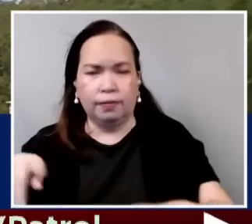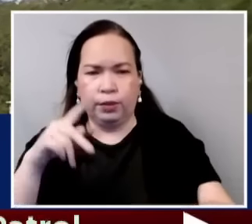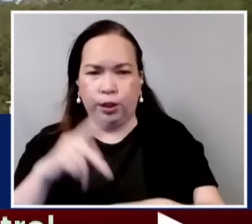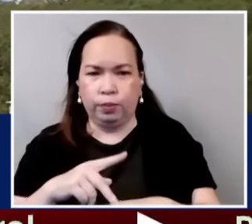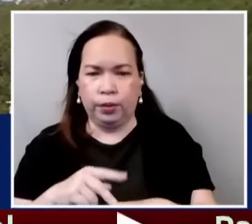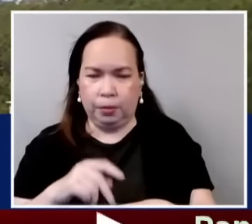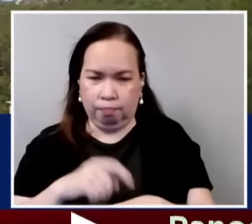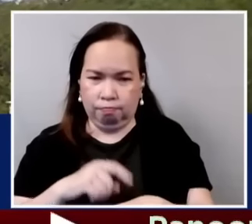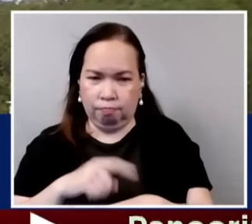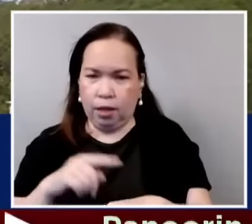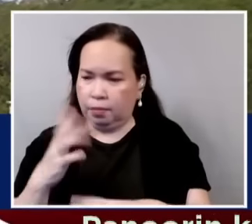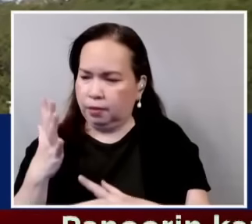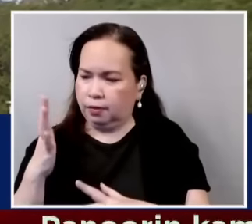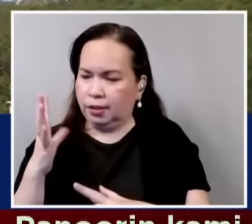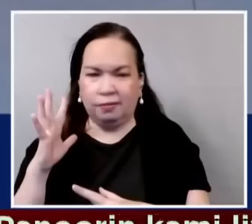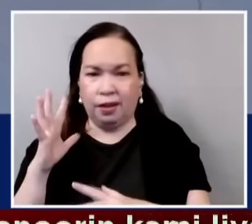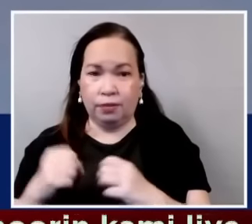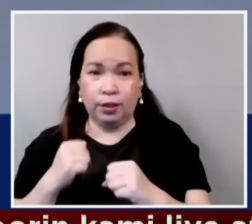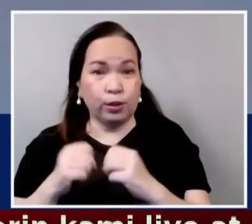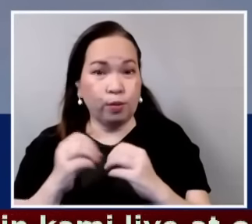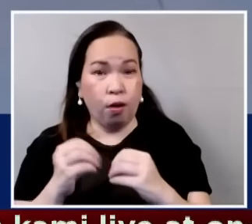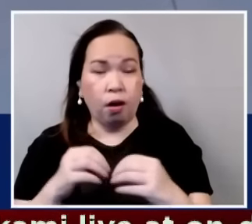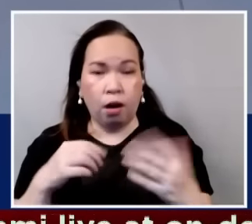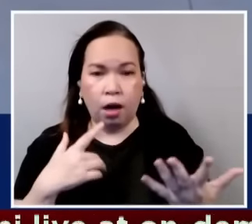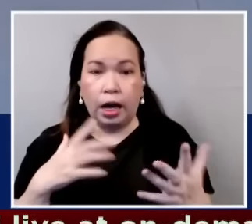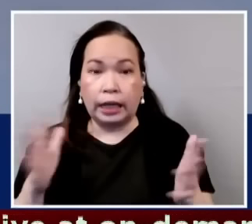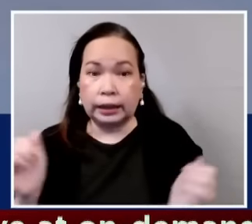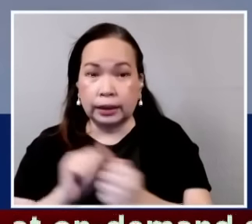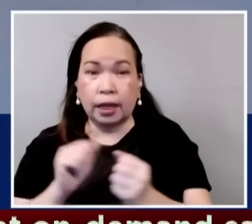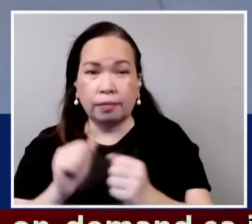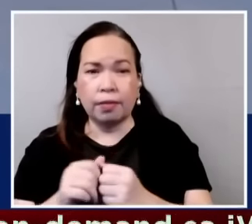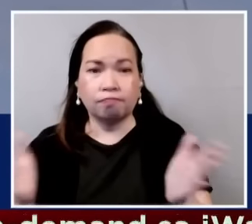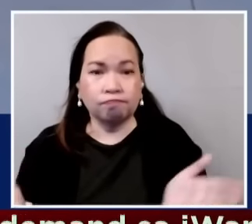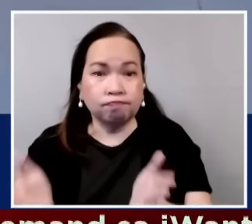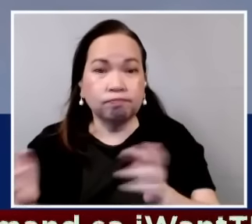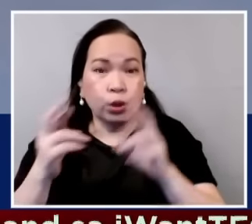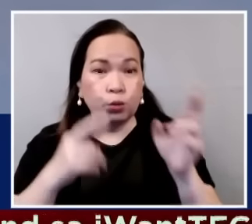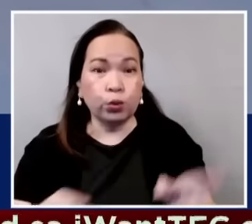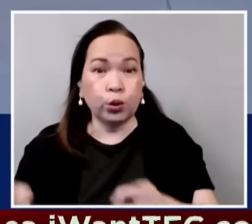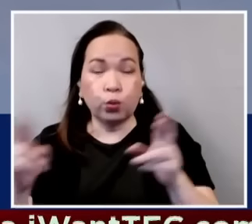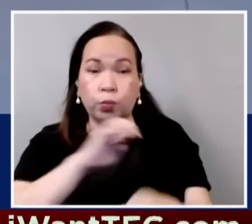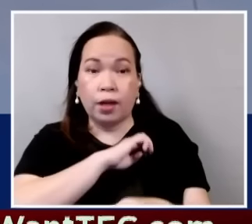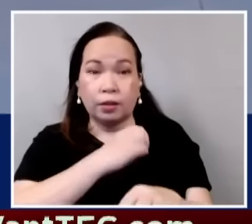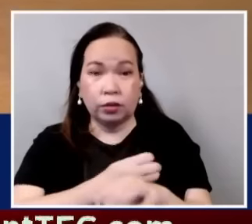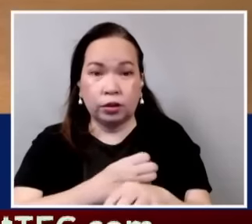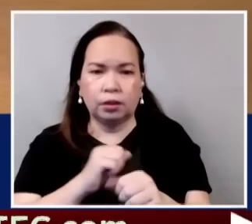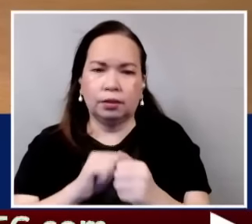administrasyon. Malaking bahagi umano dito ang pagsulong ng renewable energy.